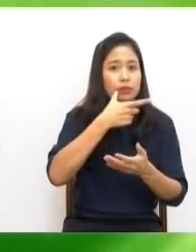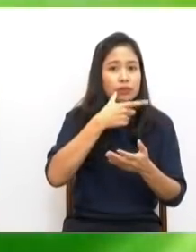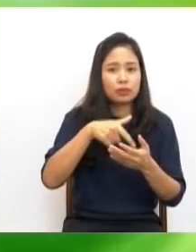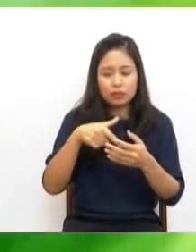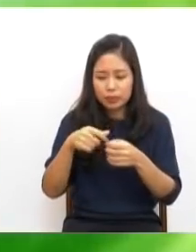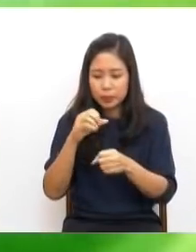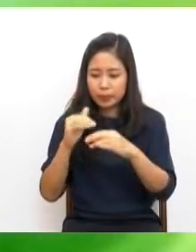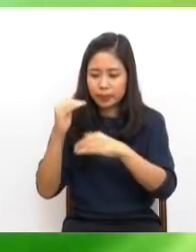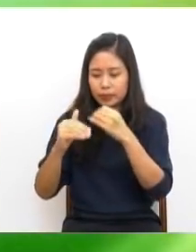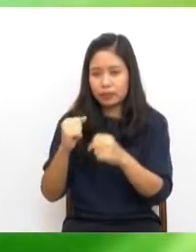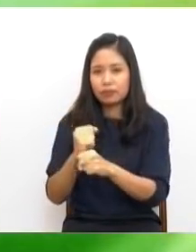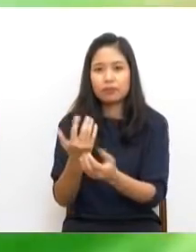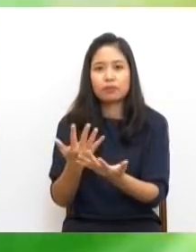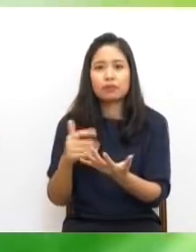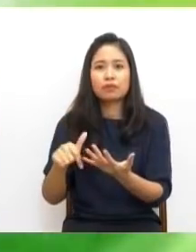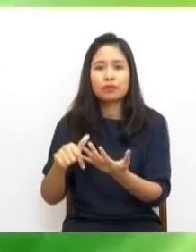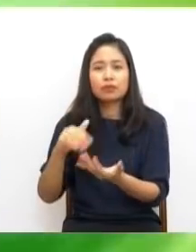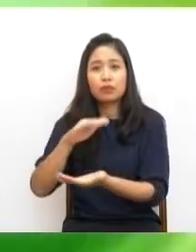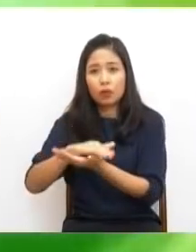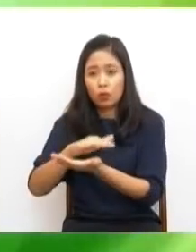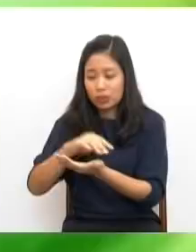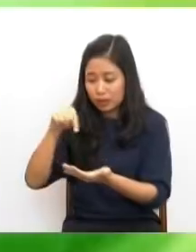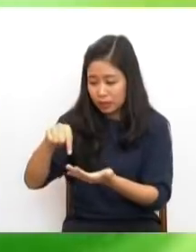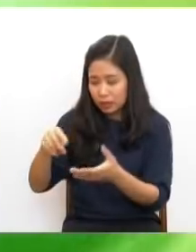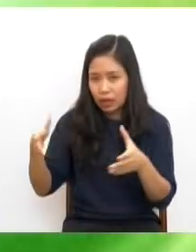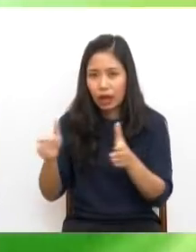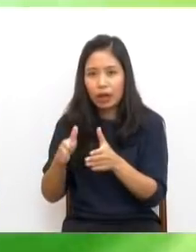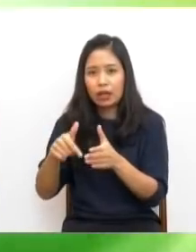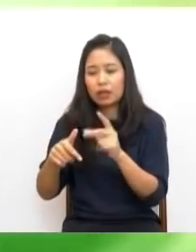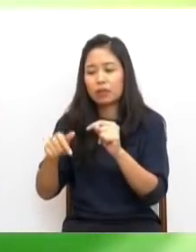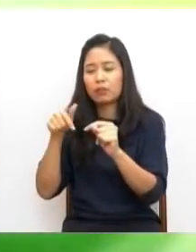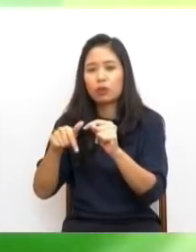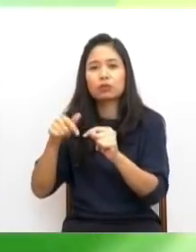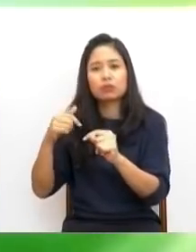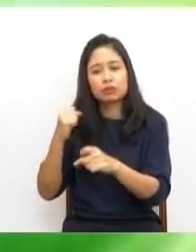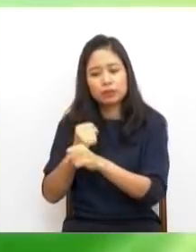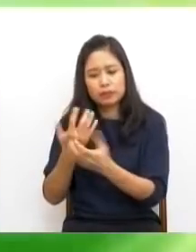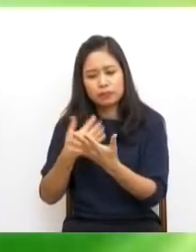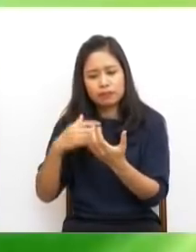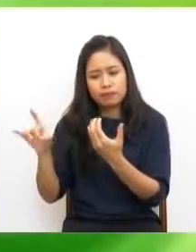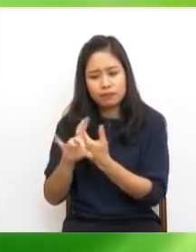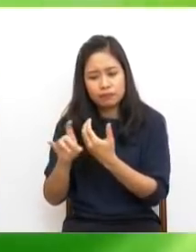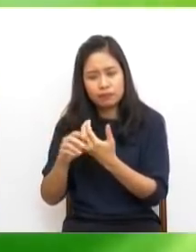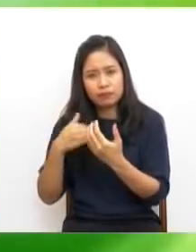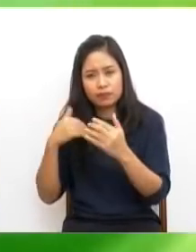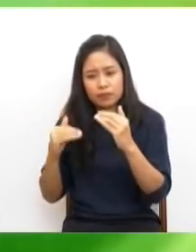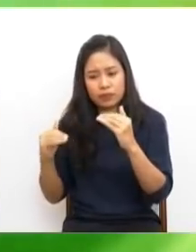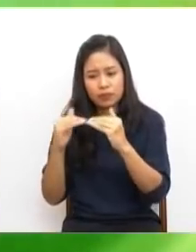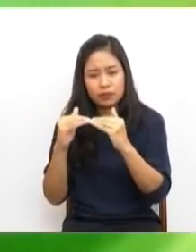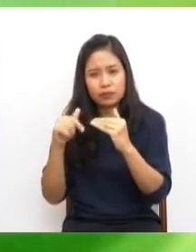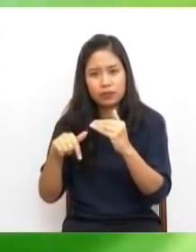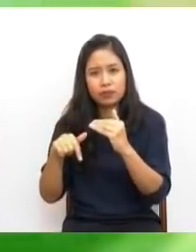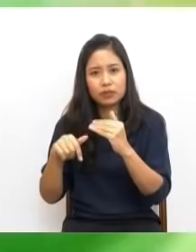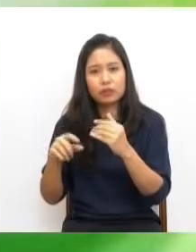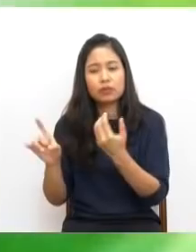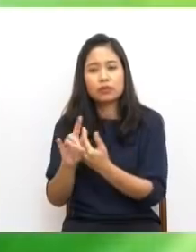นี่ยแต่การทำโรงเรียนตรงนี้เราไม่มีเจตนารมณ์ว่าทุกตำบลต้องมีโรงเรียนคุณภาพประจำตำบลแต่อา